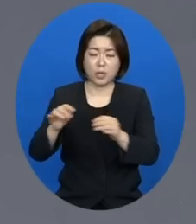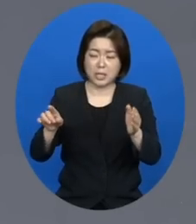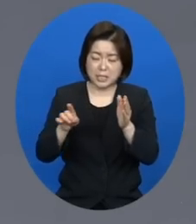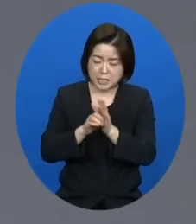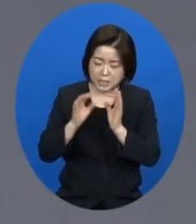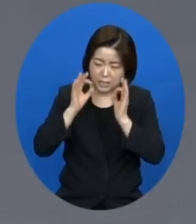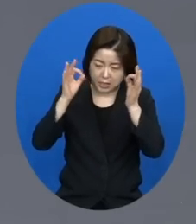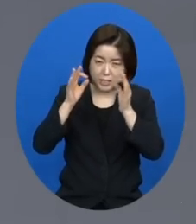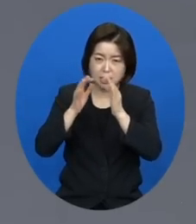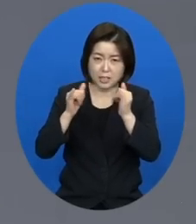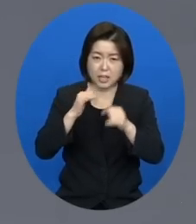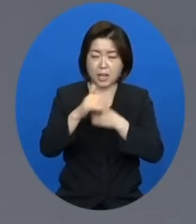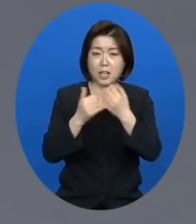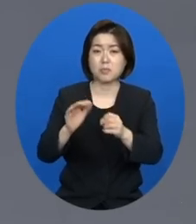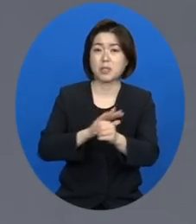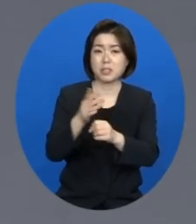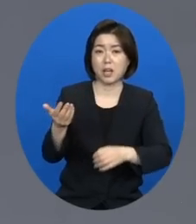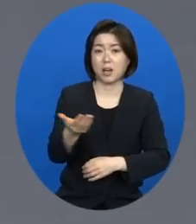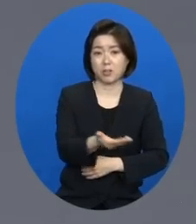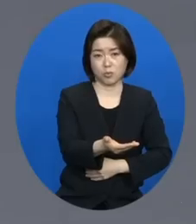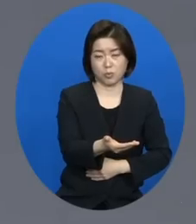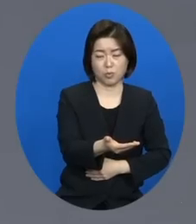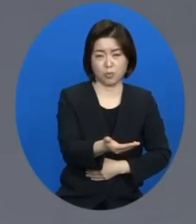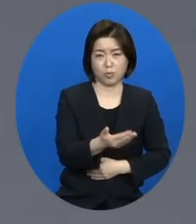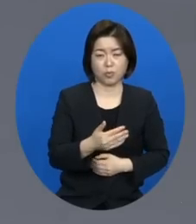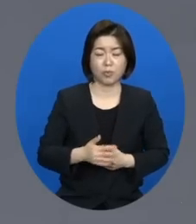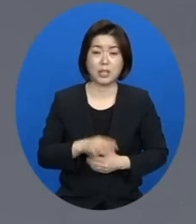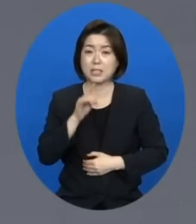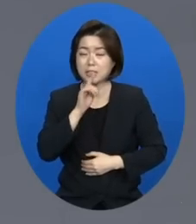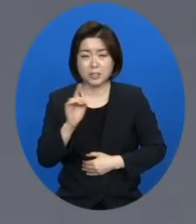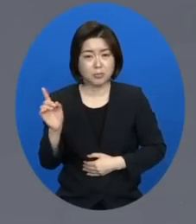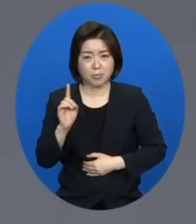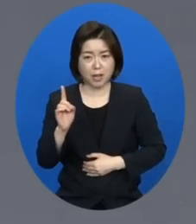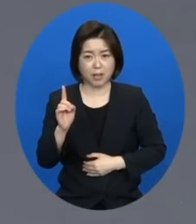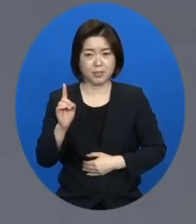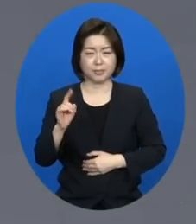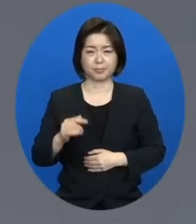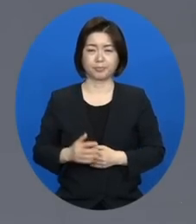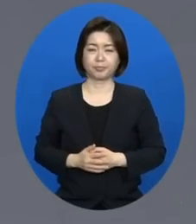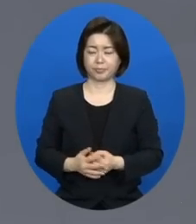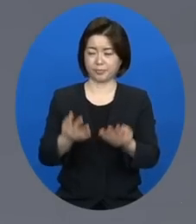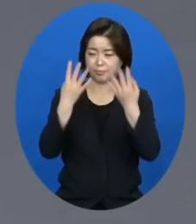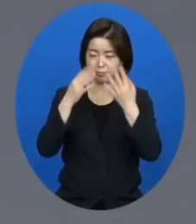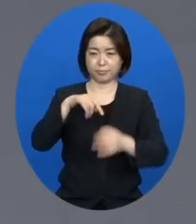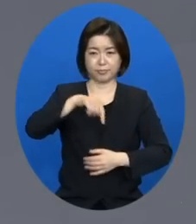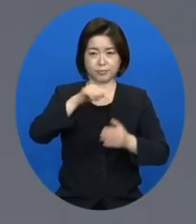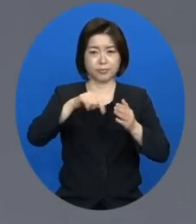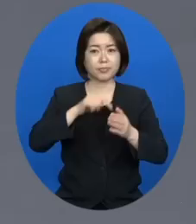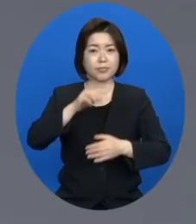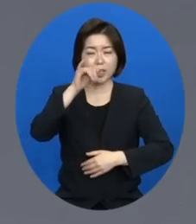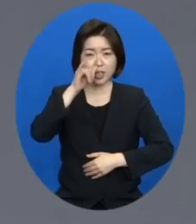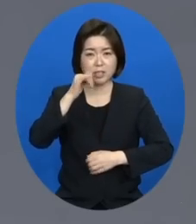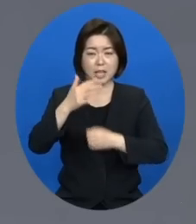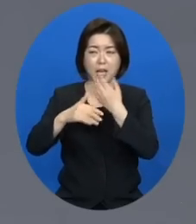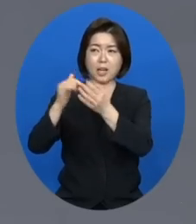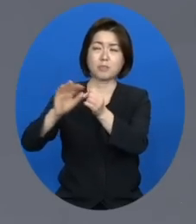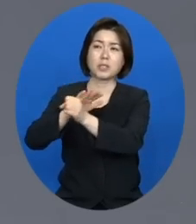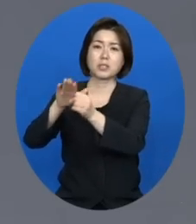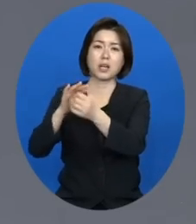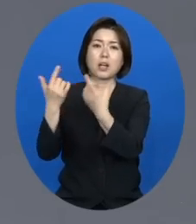하나님의 사랑이거든요. 그 말은 무엇이냐면 지금 이 감옥에 있는 것이 하나님의